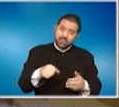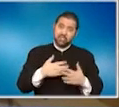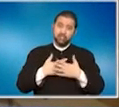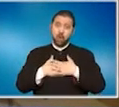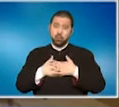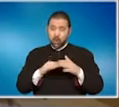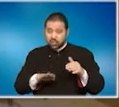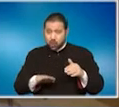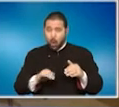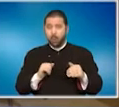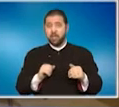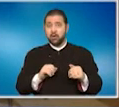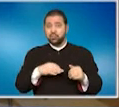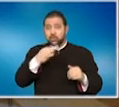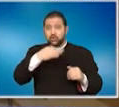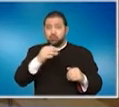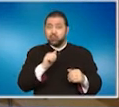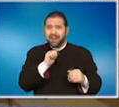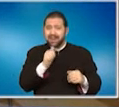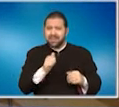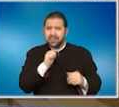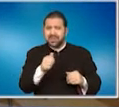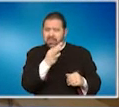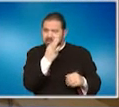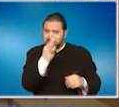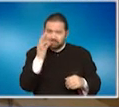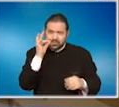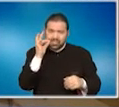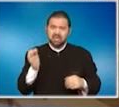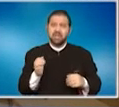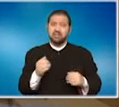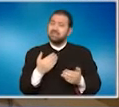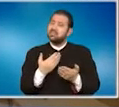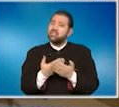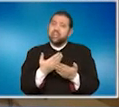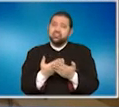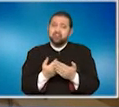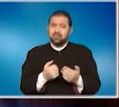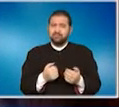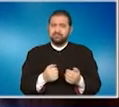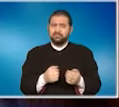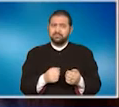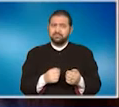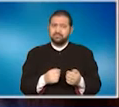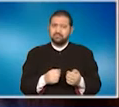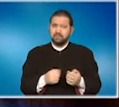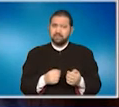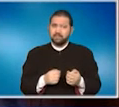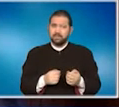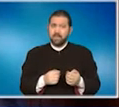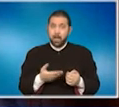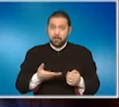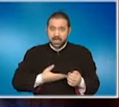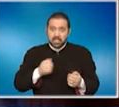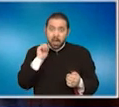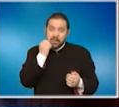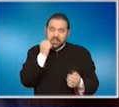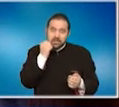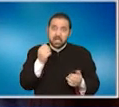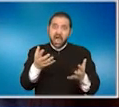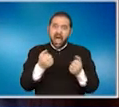eveniment dureros, moartea copilului, dar Ava Ghelasie i-a spus să păstreze taina, avea încredere nebună că Dumnezeu va asculta